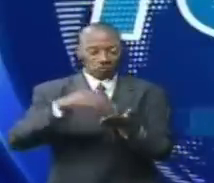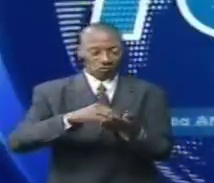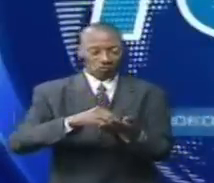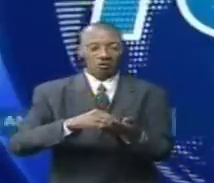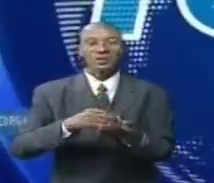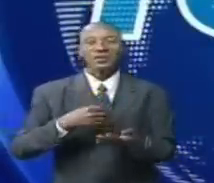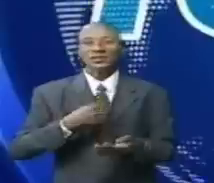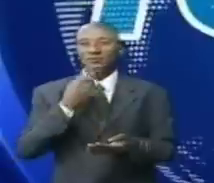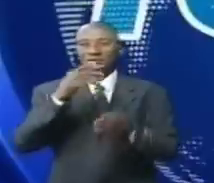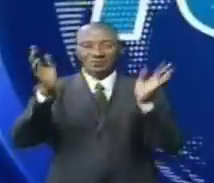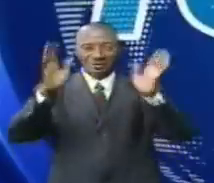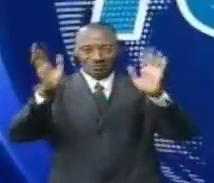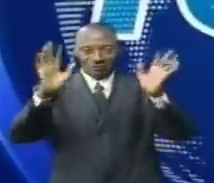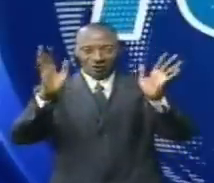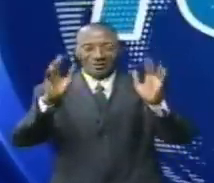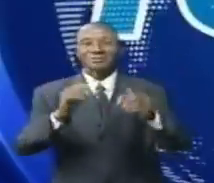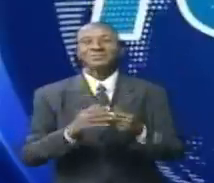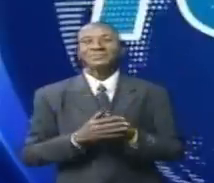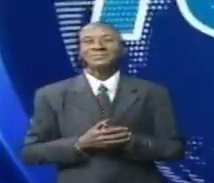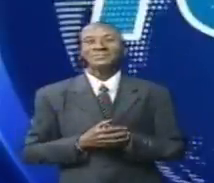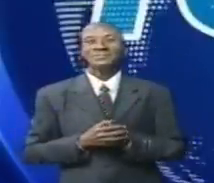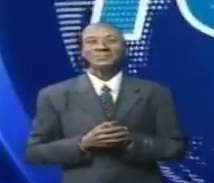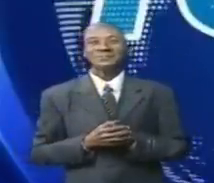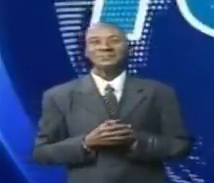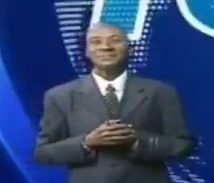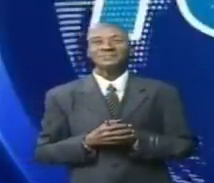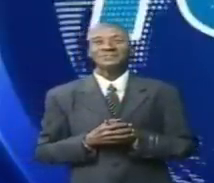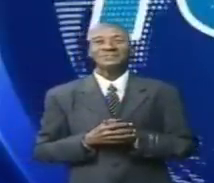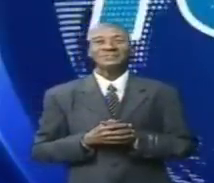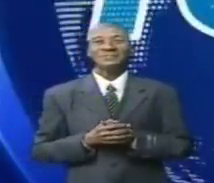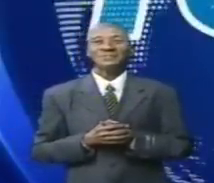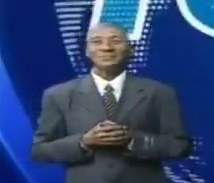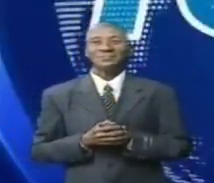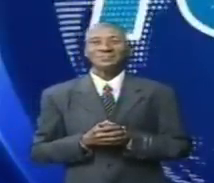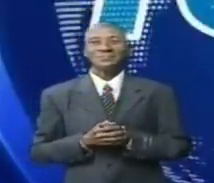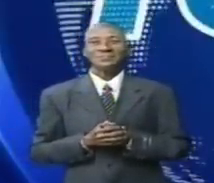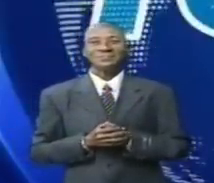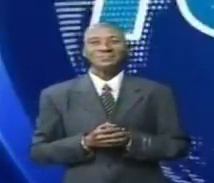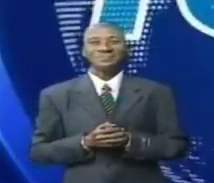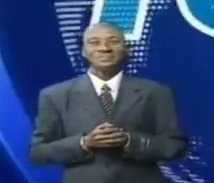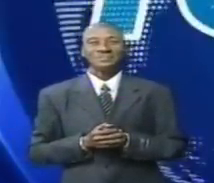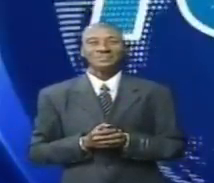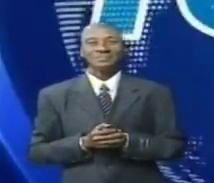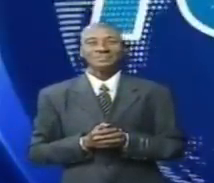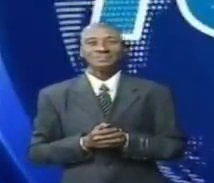en position d'écoute en compagnie des programmes de la télévision nationale congolaise. Bon après-midi chez vous.